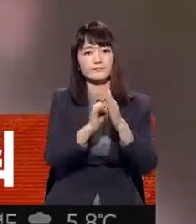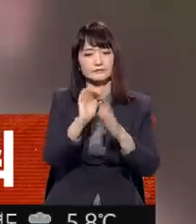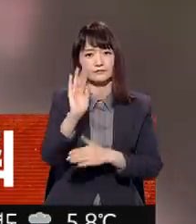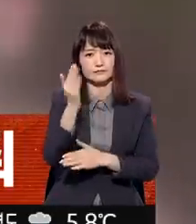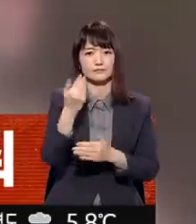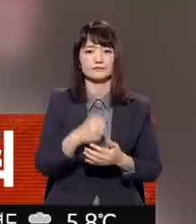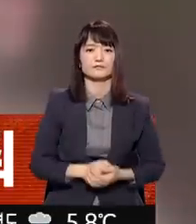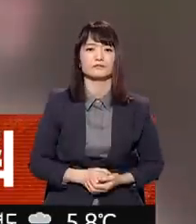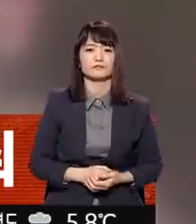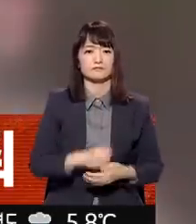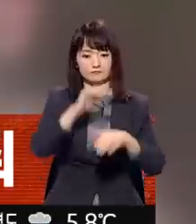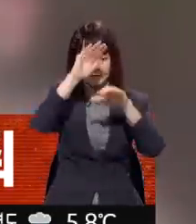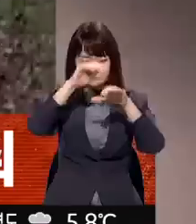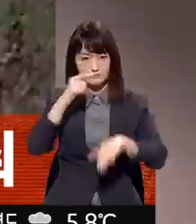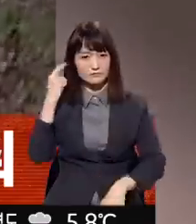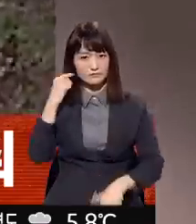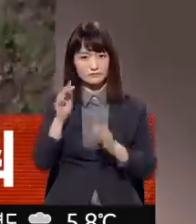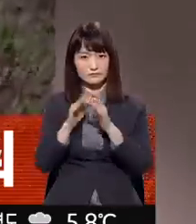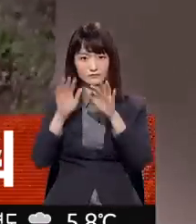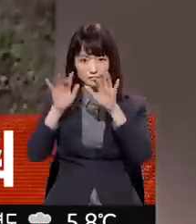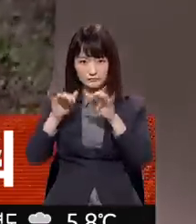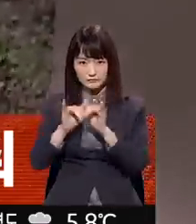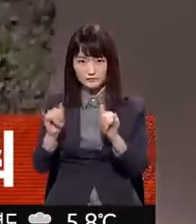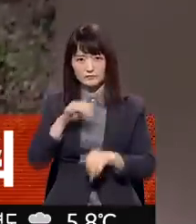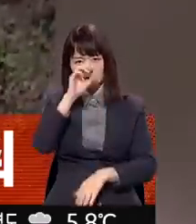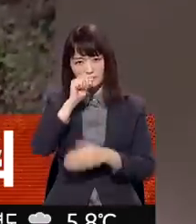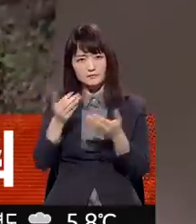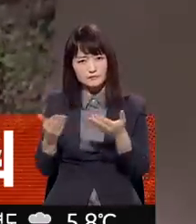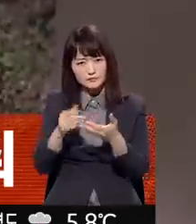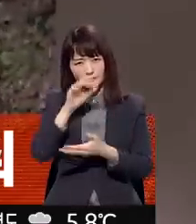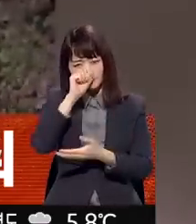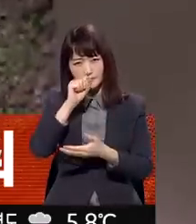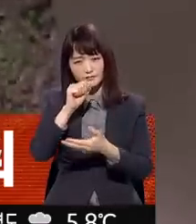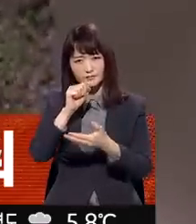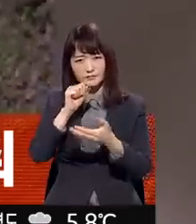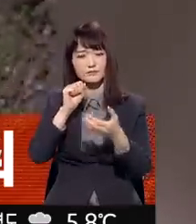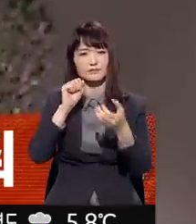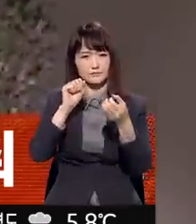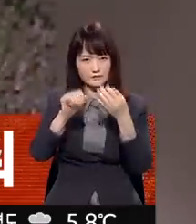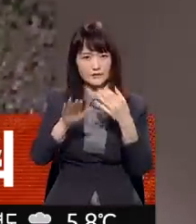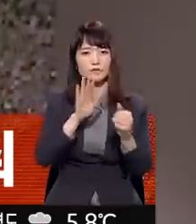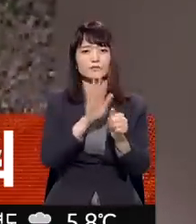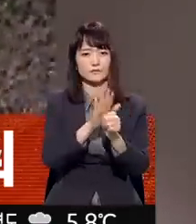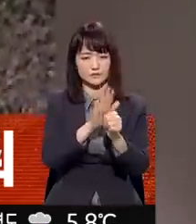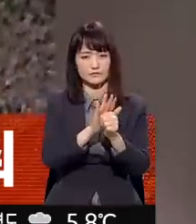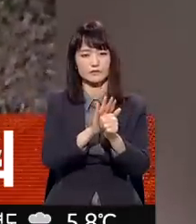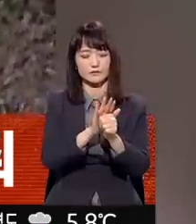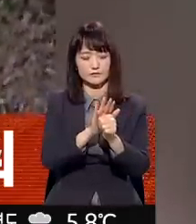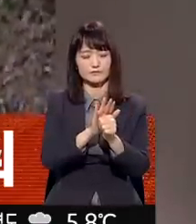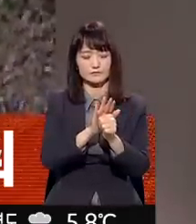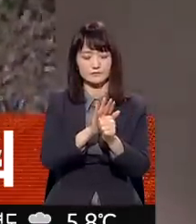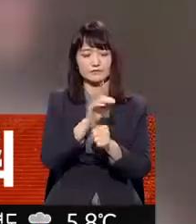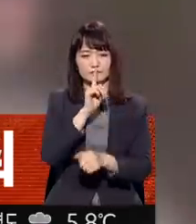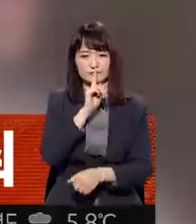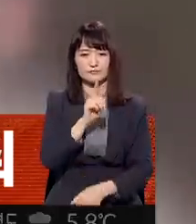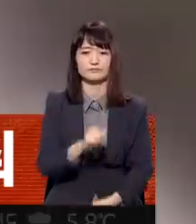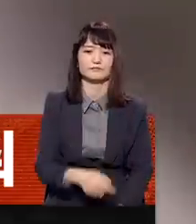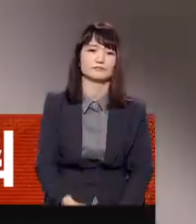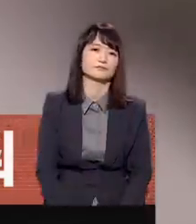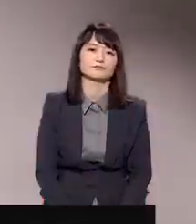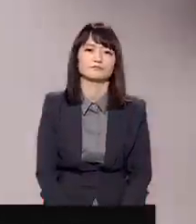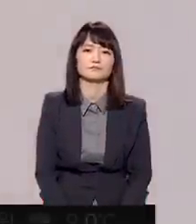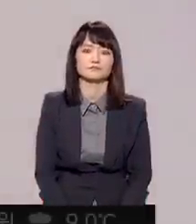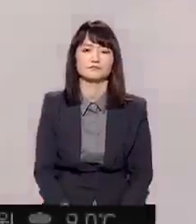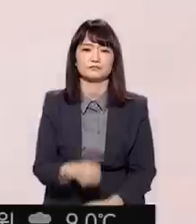됐다고 하는데 이 사연 들은 누리꾼들은 좋은 일에 있어서 좋은 보답을 받은 것이다 라고 하면서 훈훈한 반응을 보였습니다.